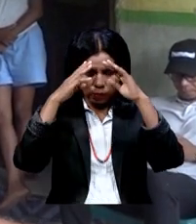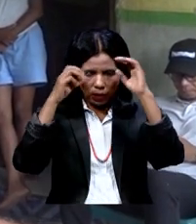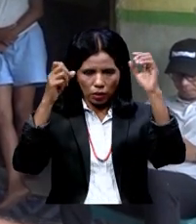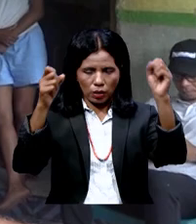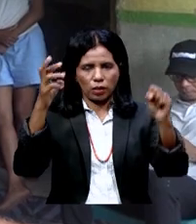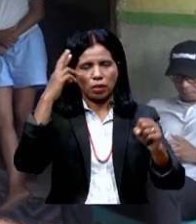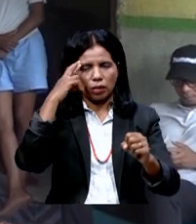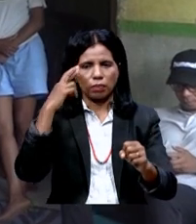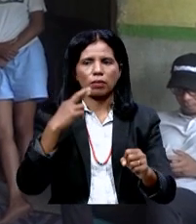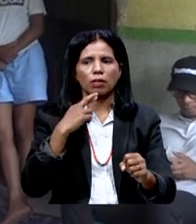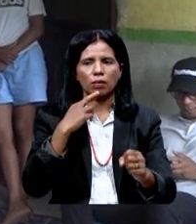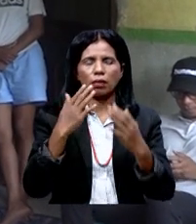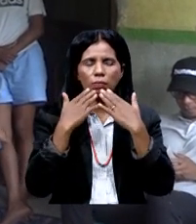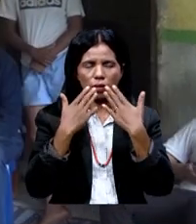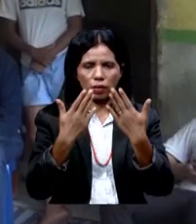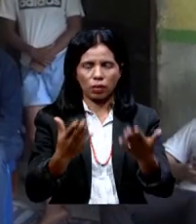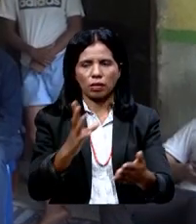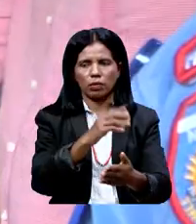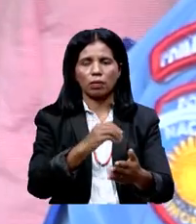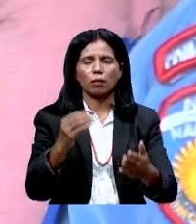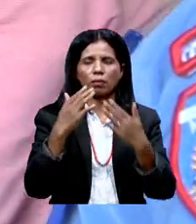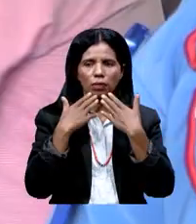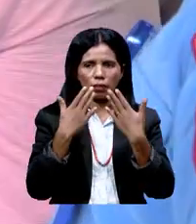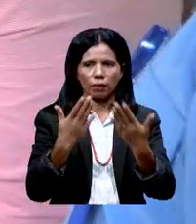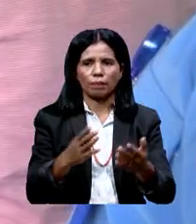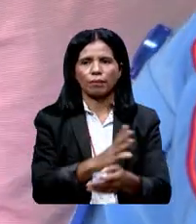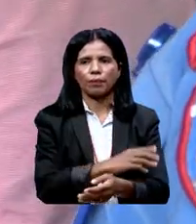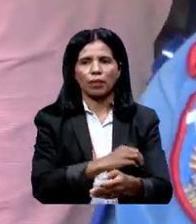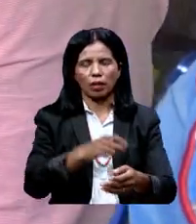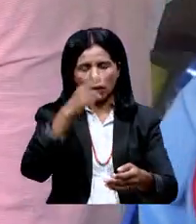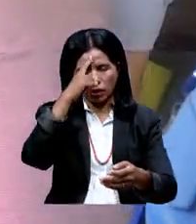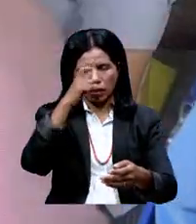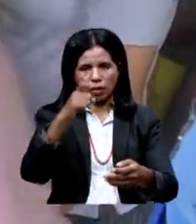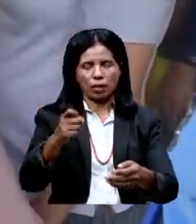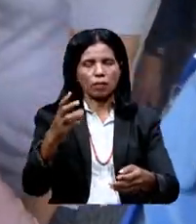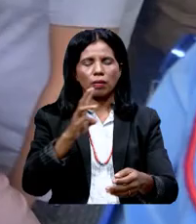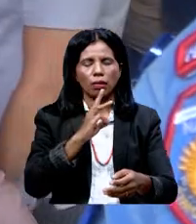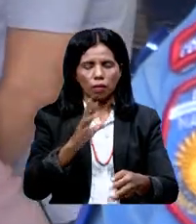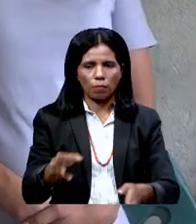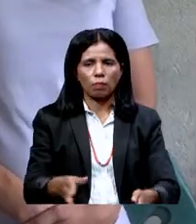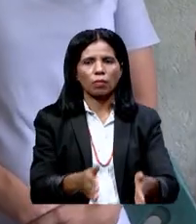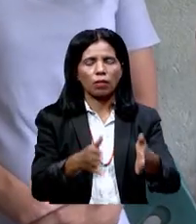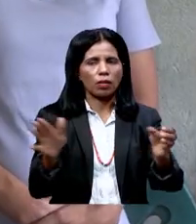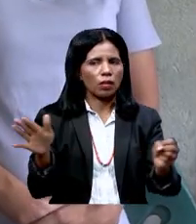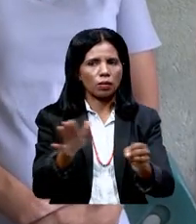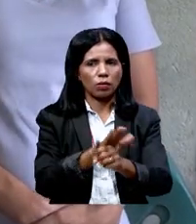república obrigado no agradece inundação ne acontece tamba barragem e a mota tono na kono ho